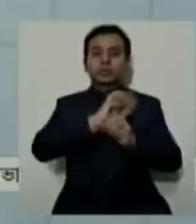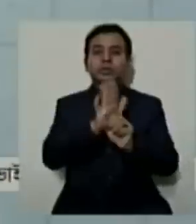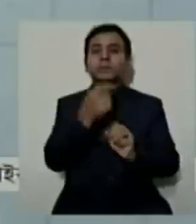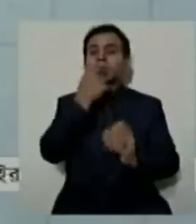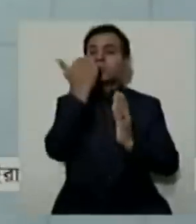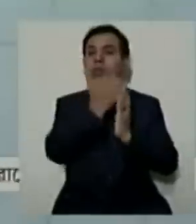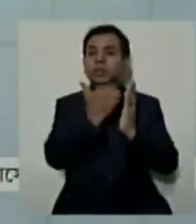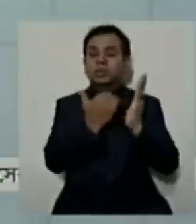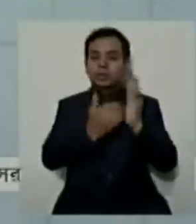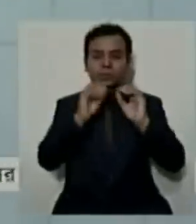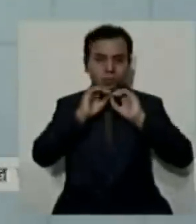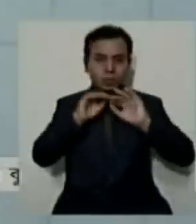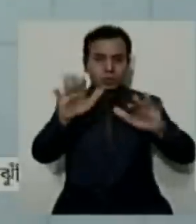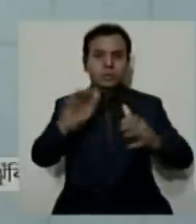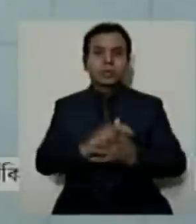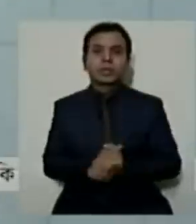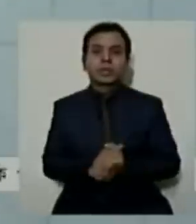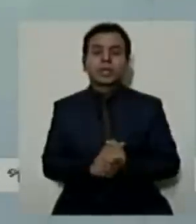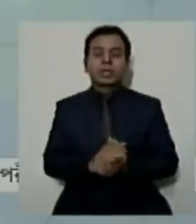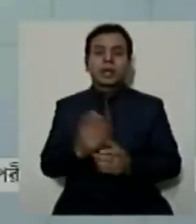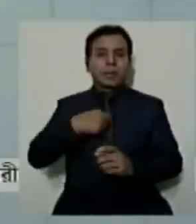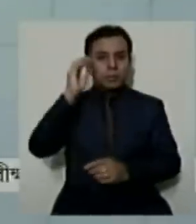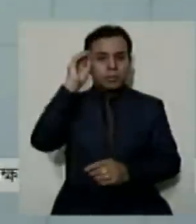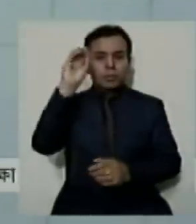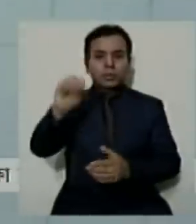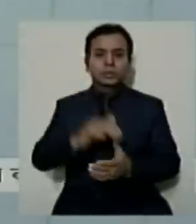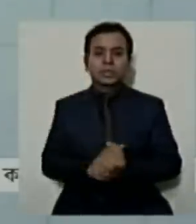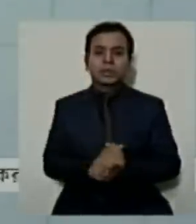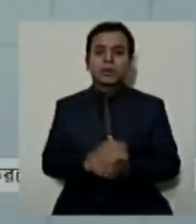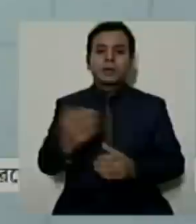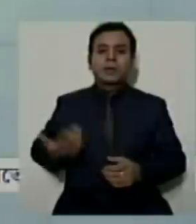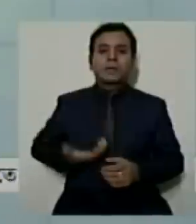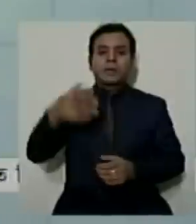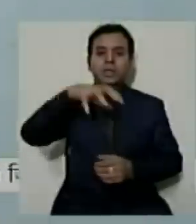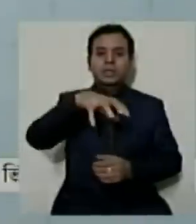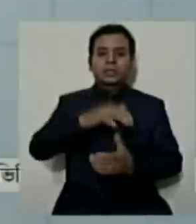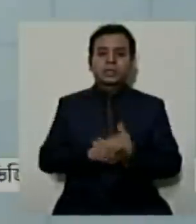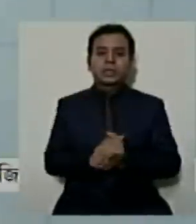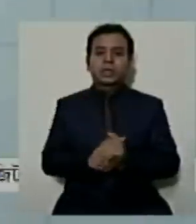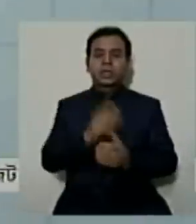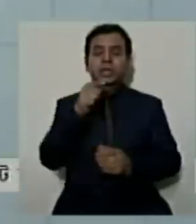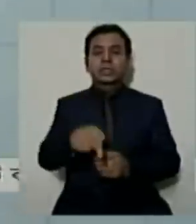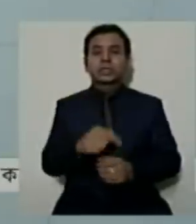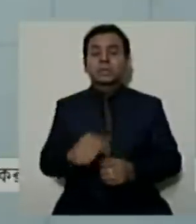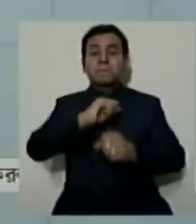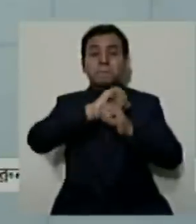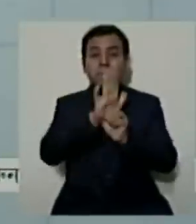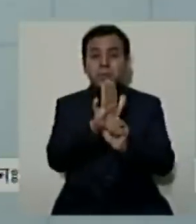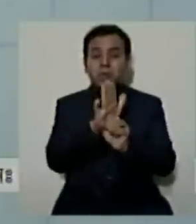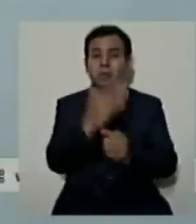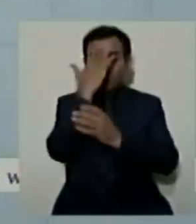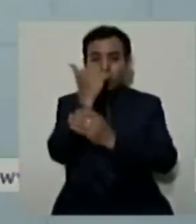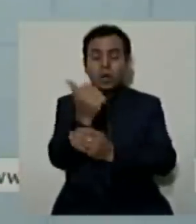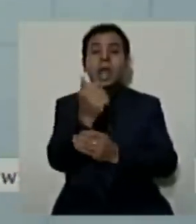বাংলাদেশের ডেডিকেটেড করোনা হাসপাতাল ও আইসোলেশন ইউনিট সমূহে অক্সিজেন সরবরাহের কোনো ঘাটতি নাই।